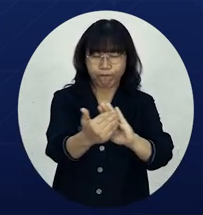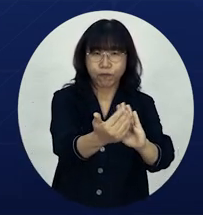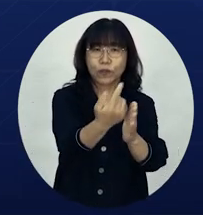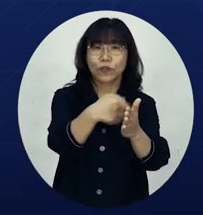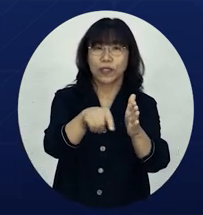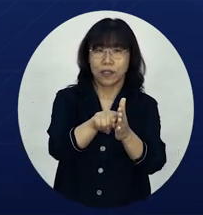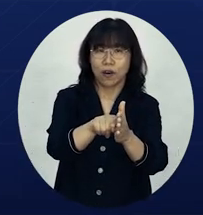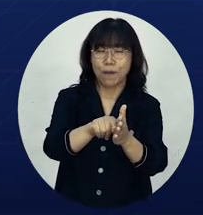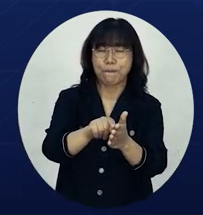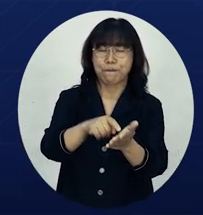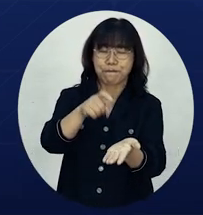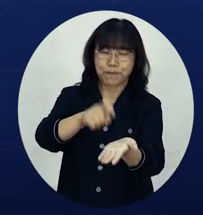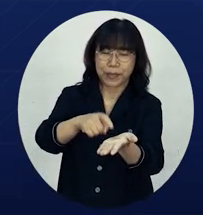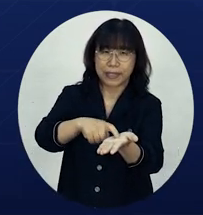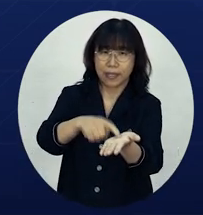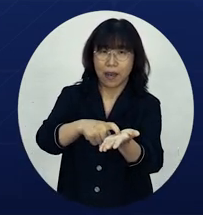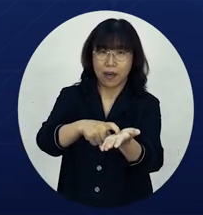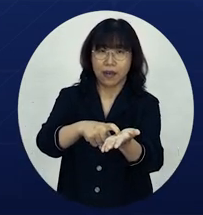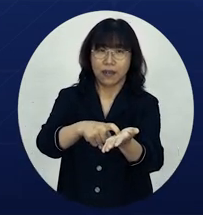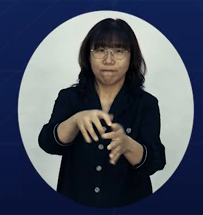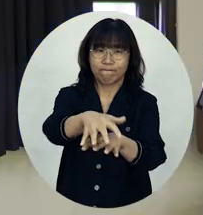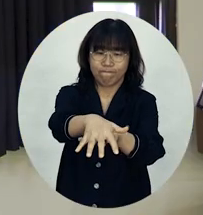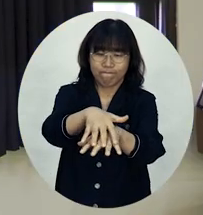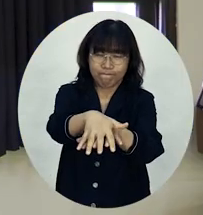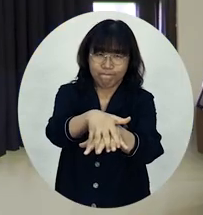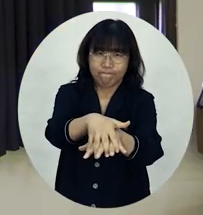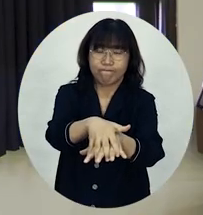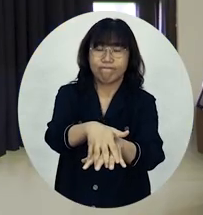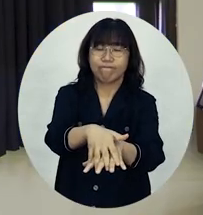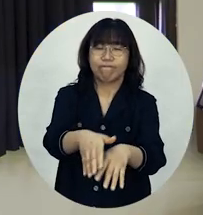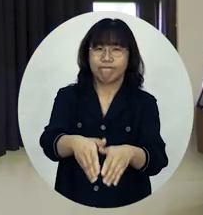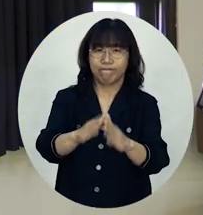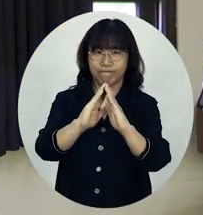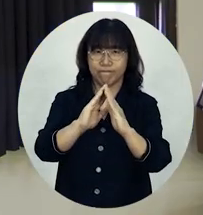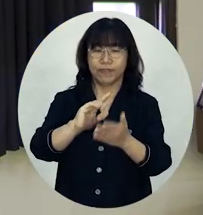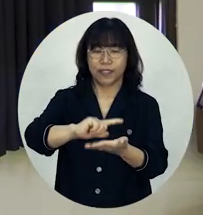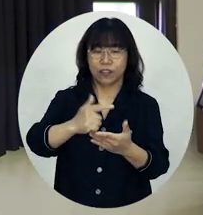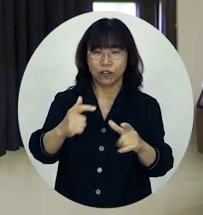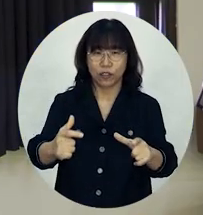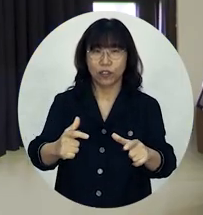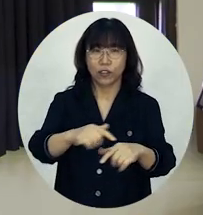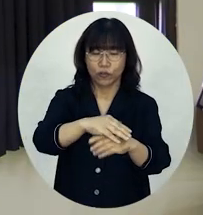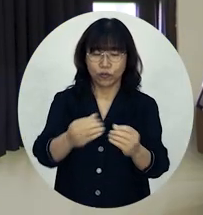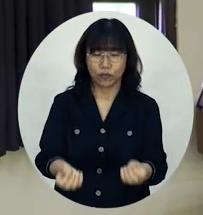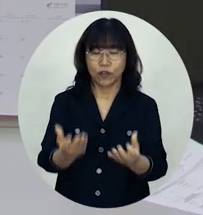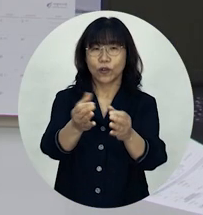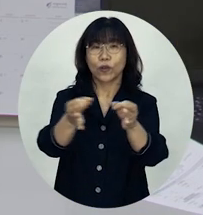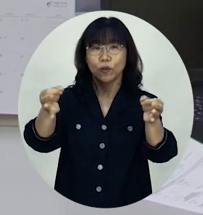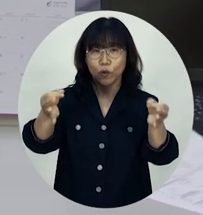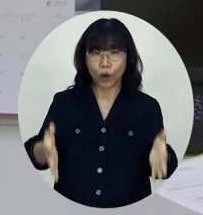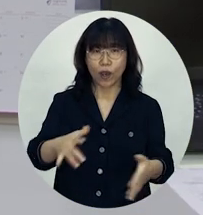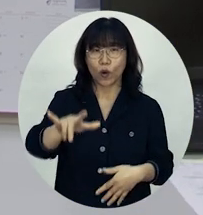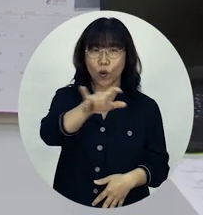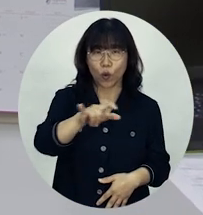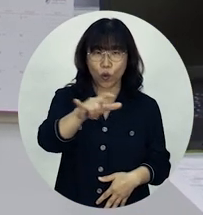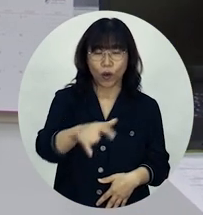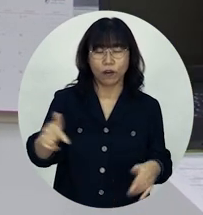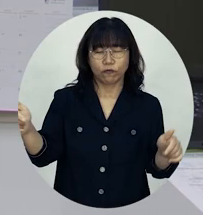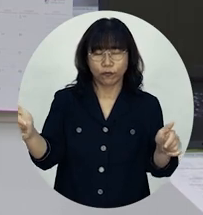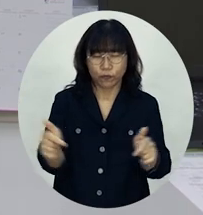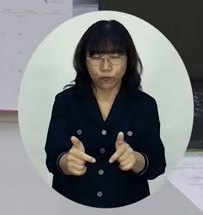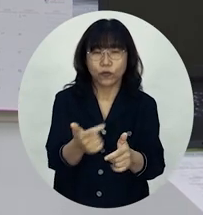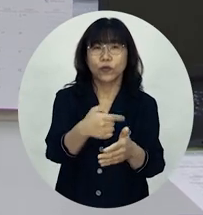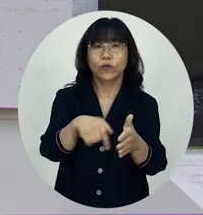알고 비상 책 의 강화에 나서 입니다 방 소군은 추석 연휴 기간 동안 코로 날 그 확산을 최소화 하기